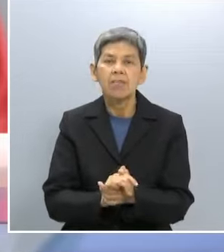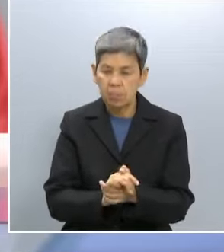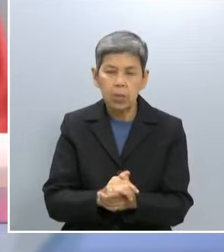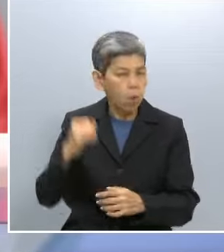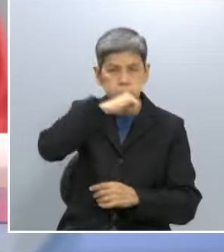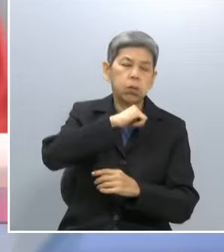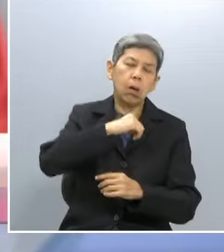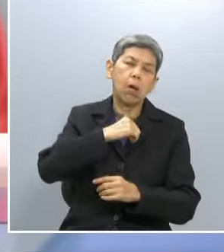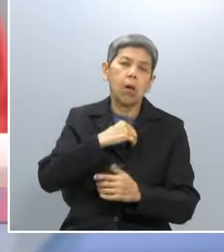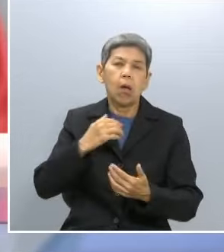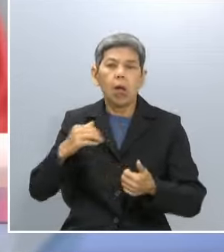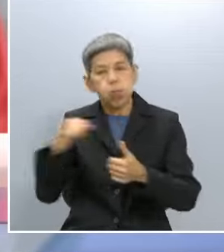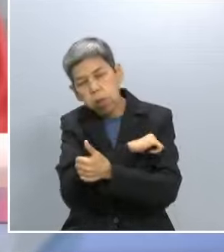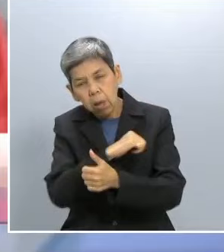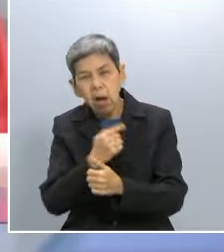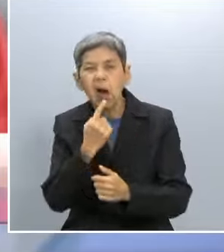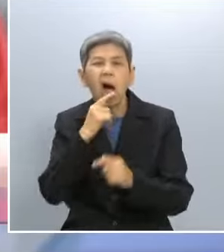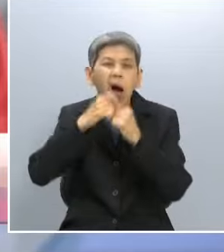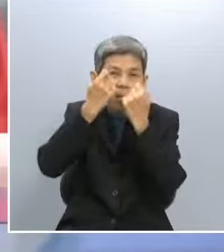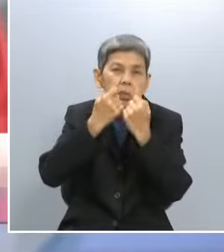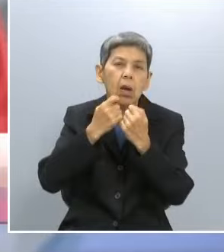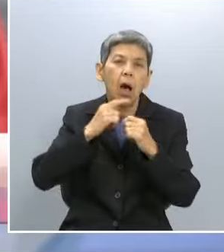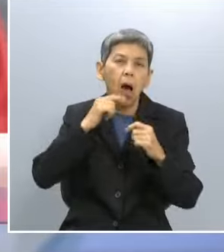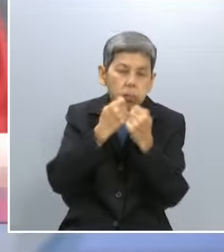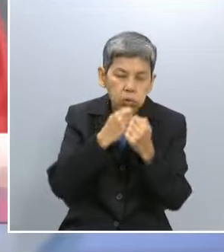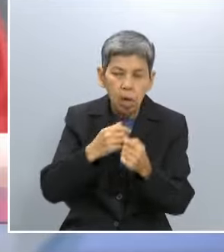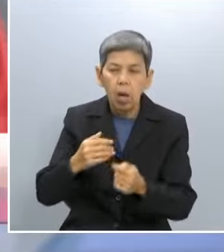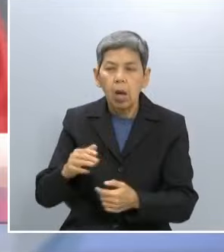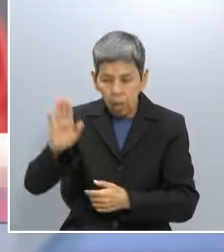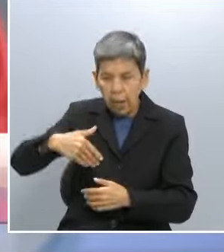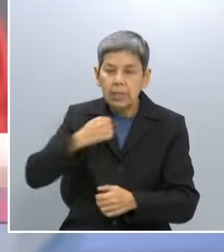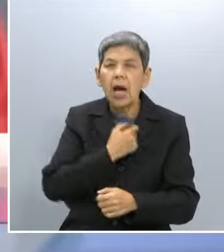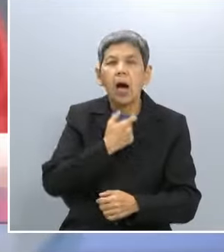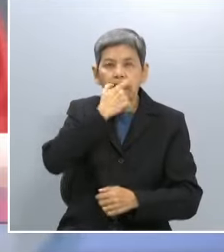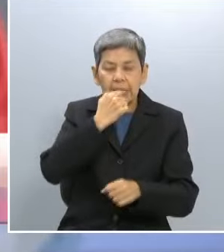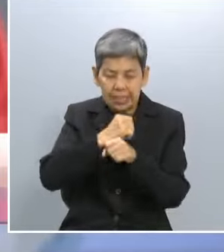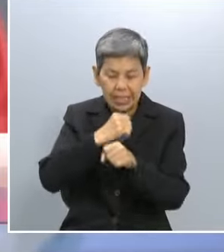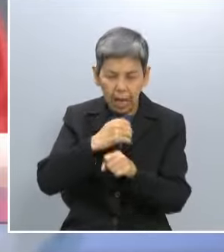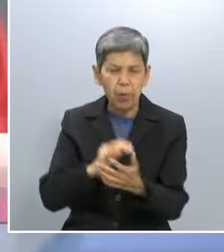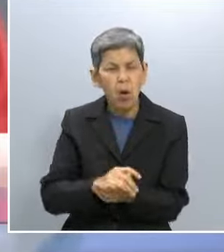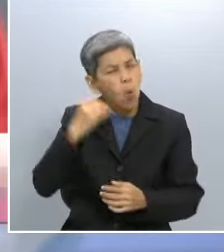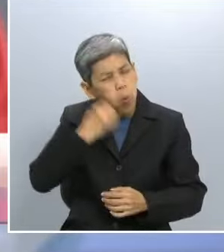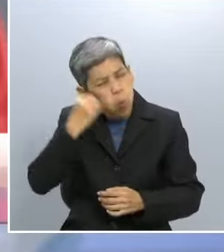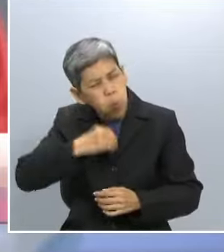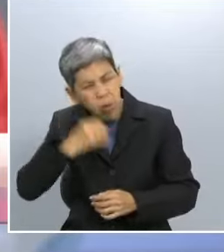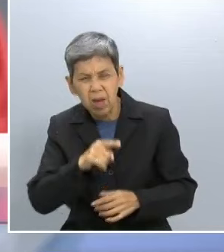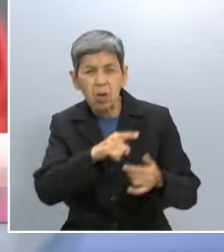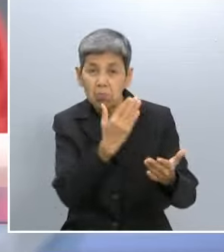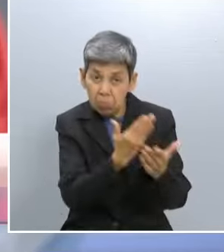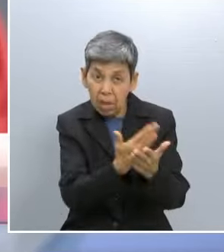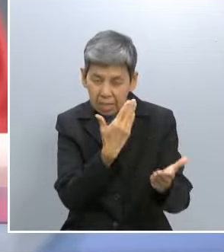ยโดนตีจนฟันหักพอต่อยนุ่นฟันหักเสร็จก็พานุ่นออกมาทำฟันอย่างเงี้ยเป็นแบบเนี้ยทุกครั้งทอยมีตังไ